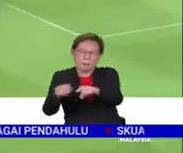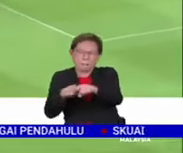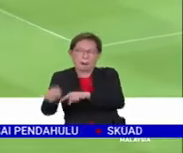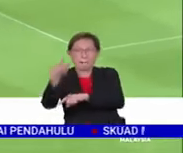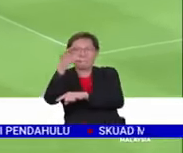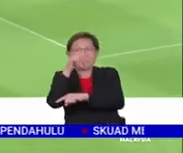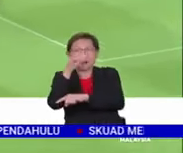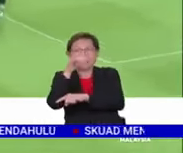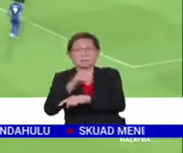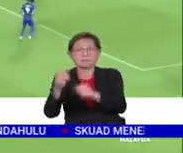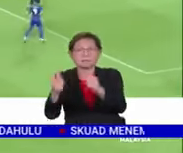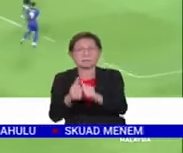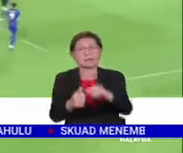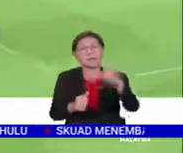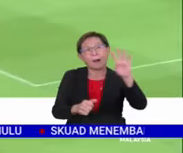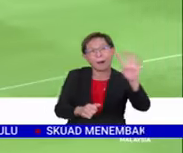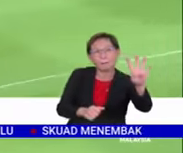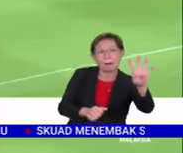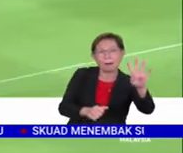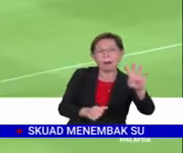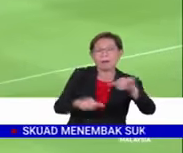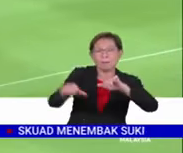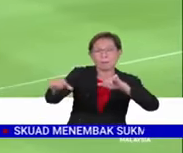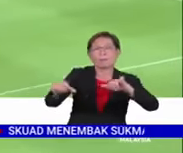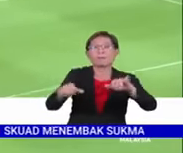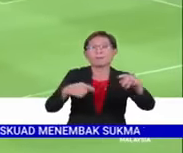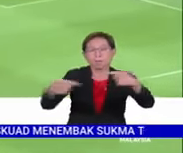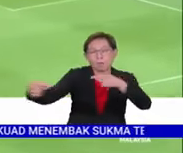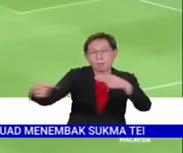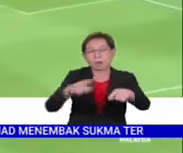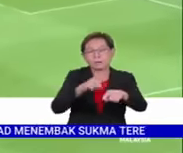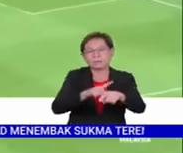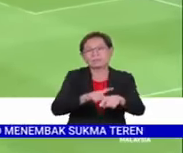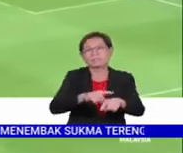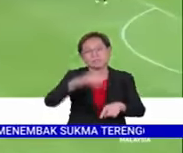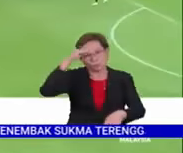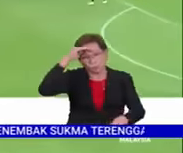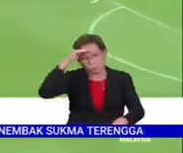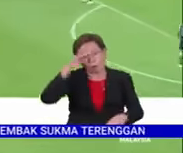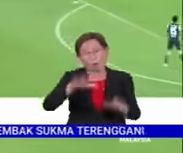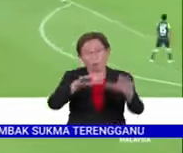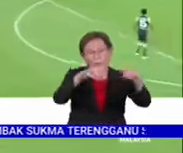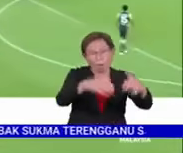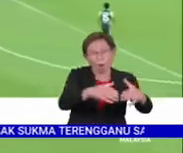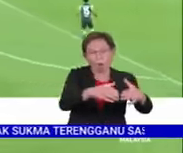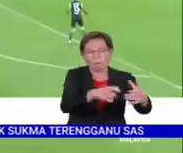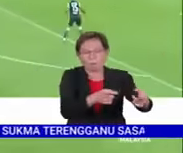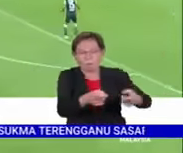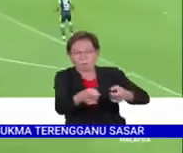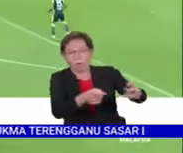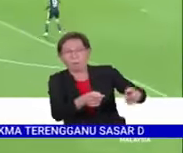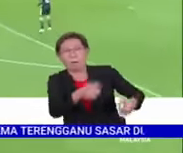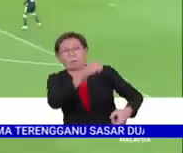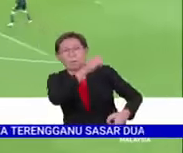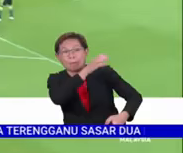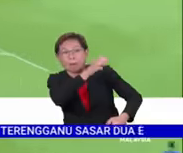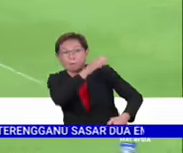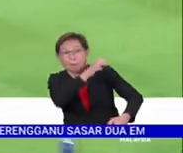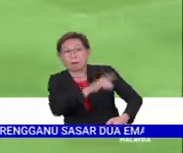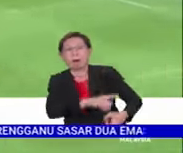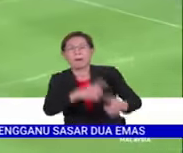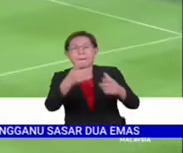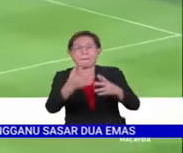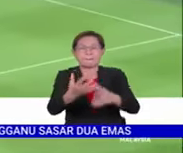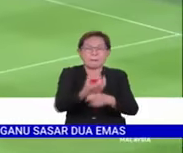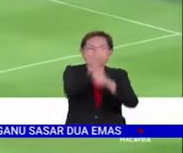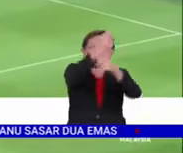Melaka United dengan 4 jaringan pada aksi di laman sendiri. Skuad kendalian Hector Bidoglio itu mendominasi permainan supermasa